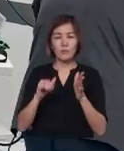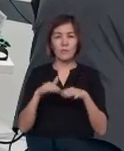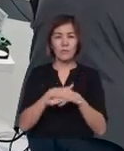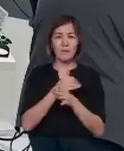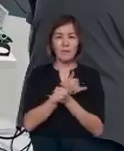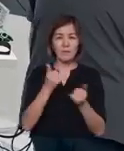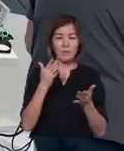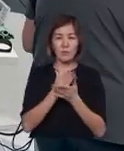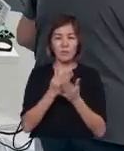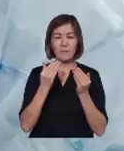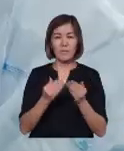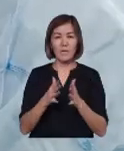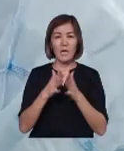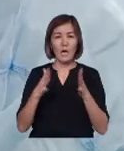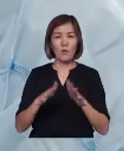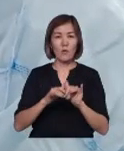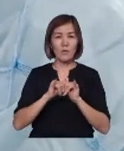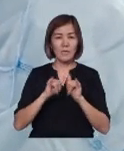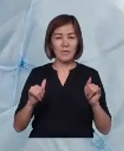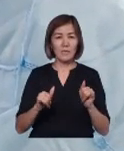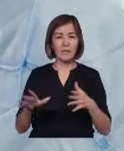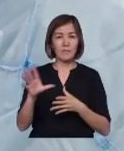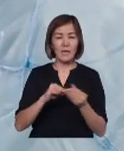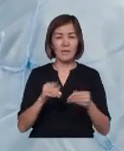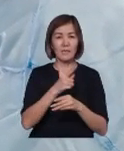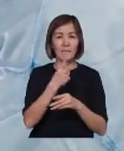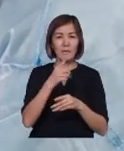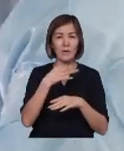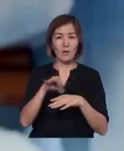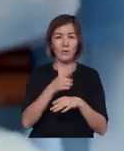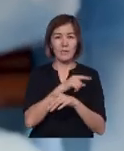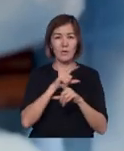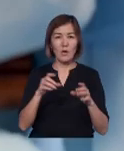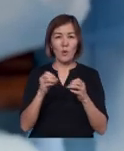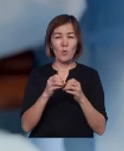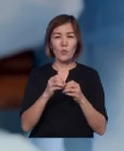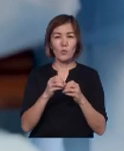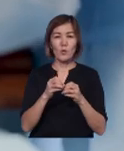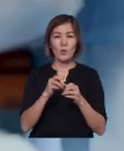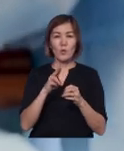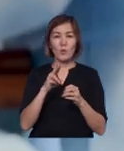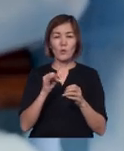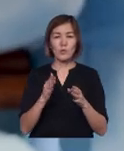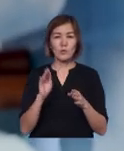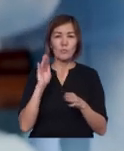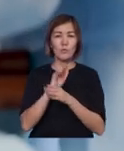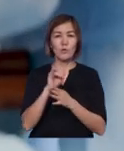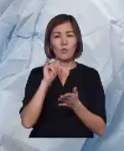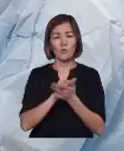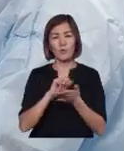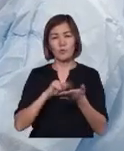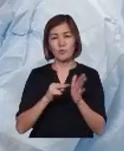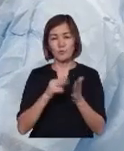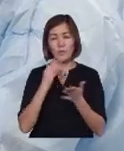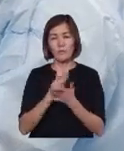қызмет көрсетеді. Биыл ауқымын кеңейтіп, тағы бір аудандық емхана 10 медициналық қосын блоктық модульді кешен түрінде орнату